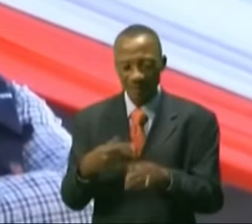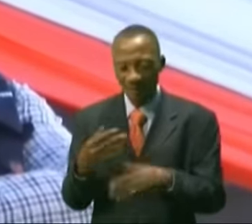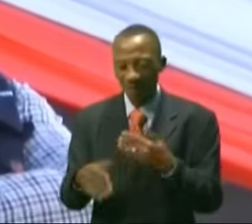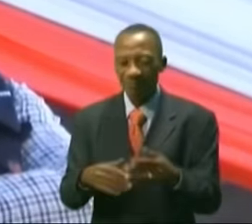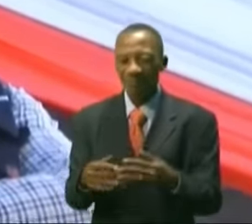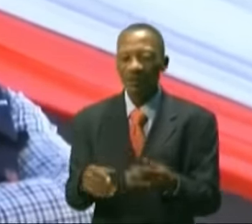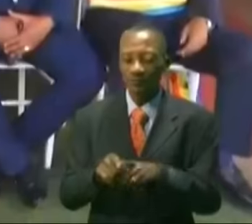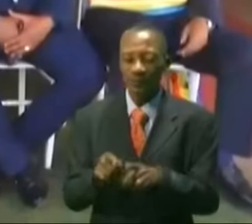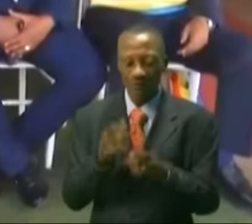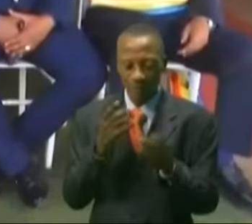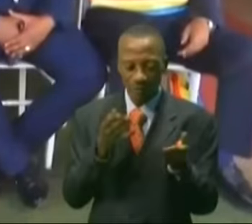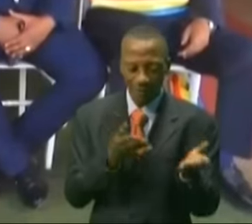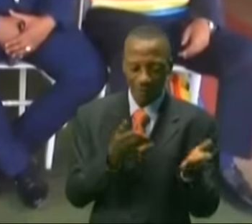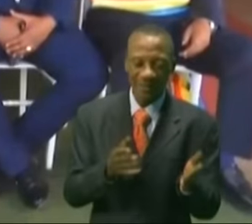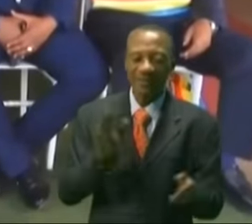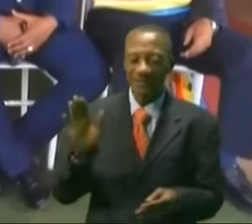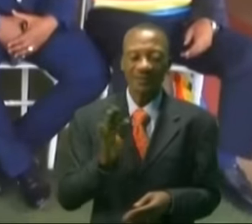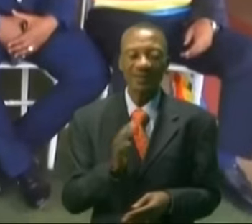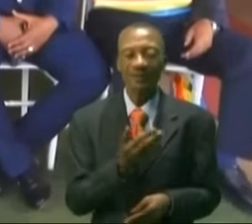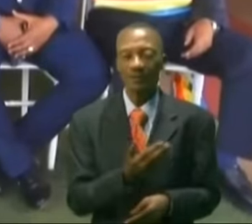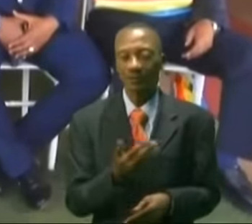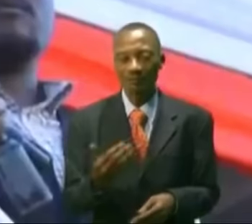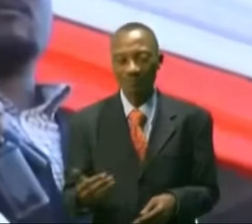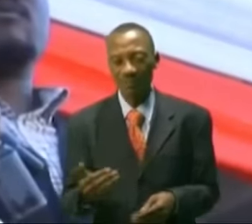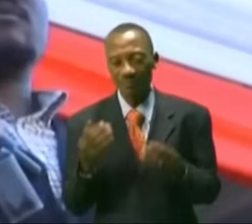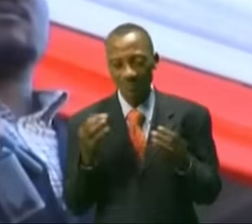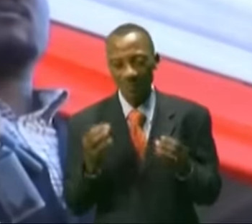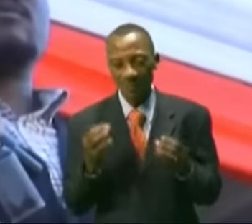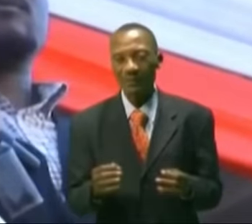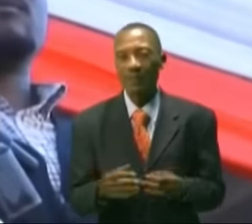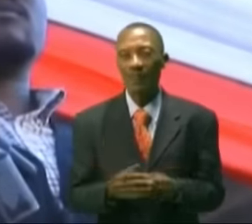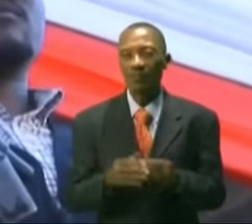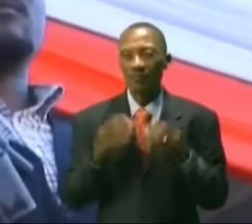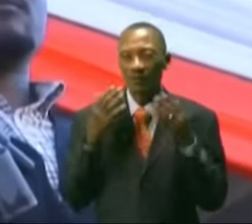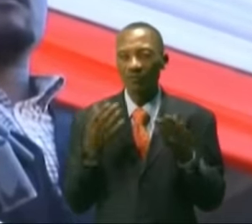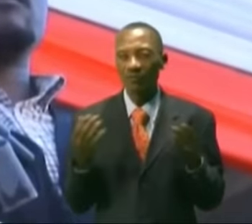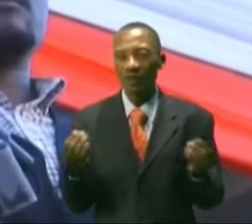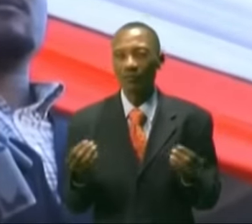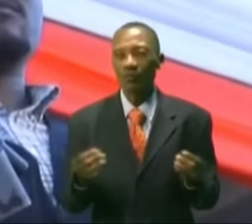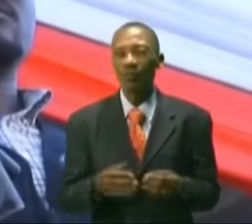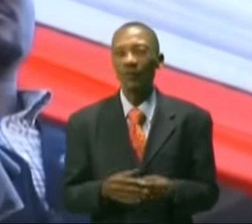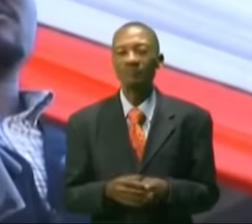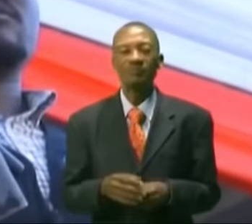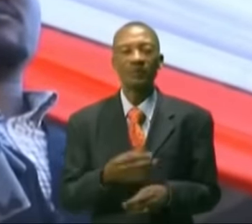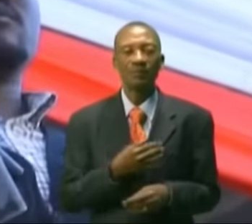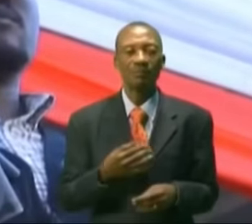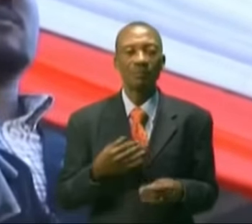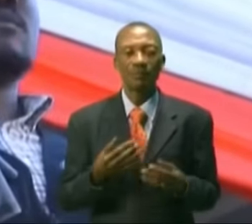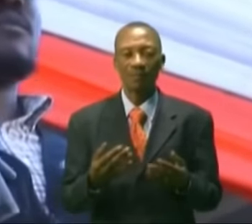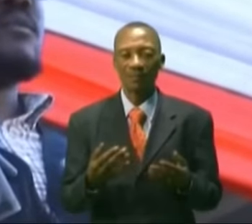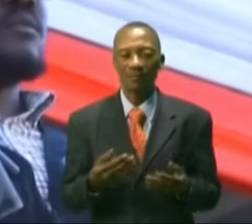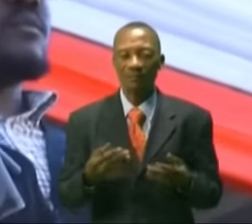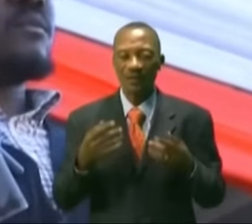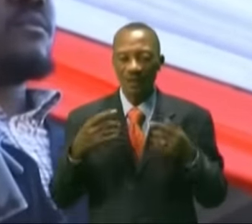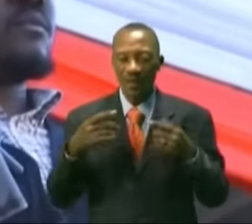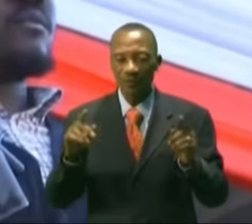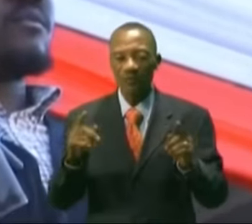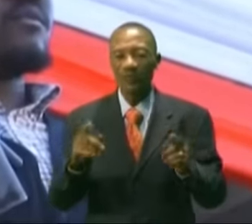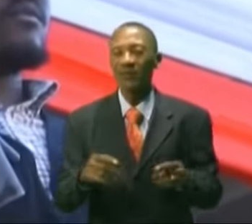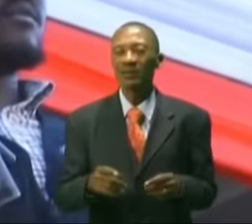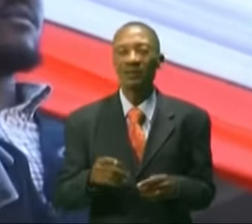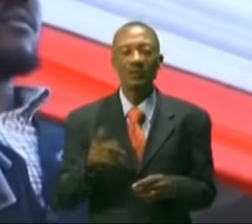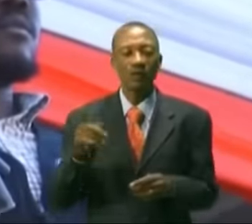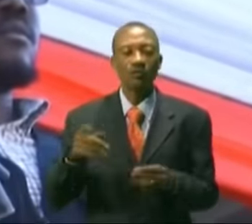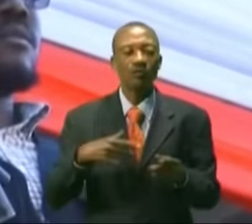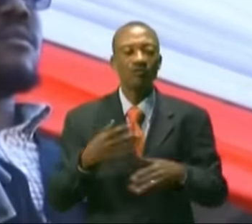le Minerval. C'est pourquoi je voudrais vous dire que je donnerai le meilleur de moi-même